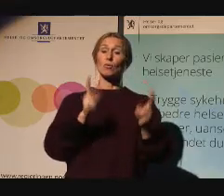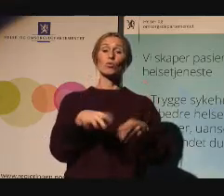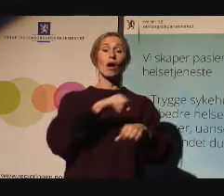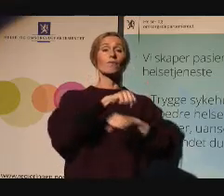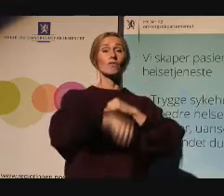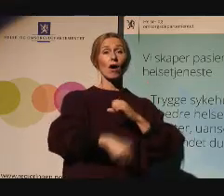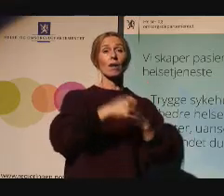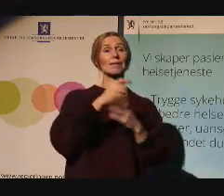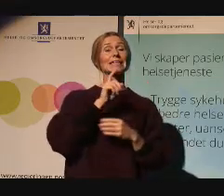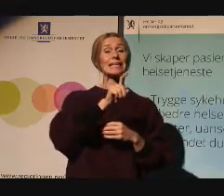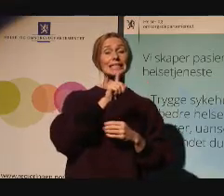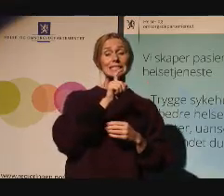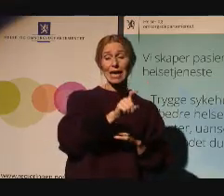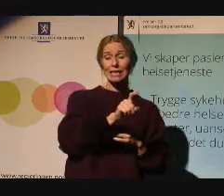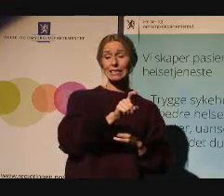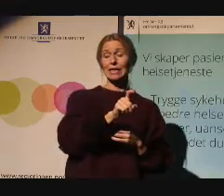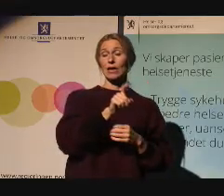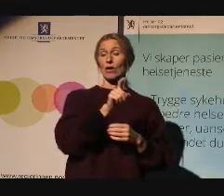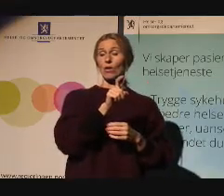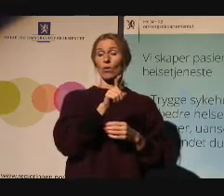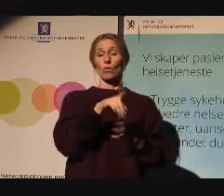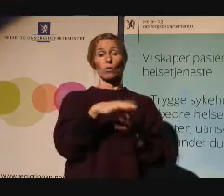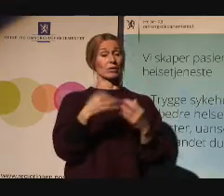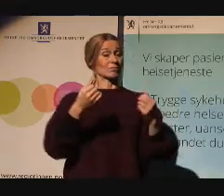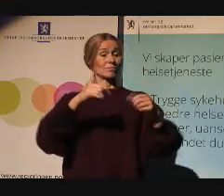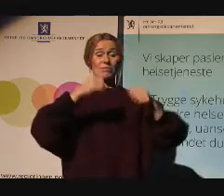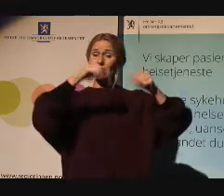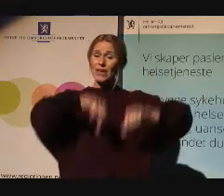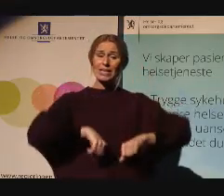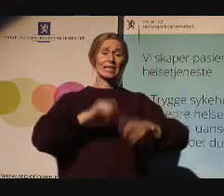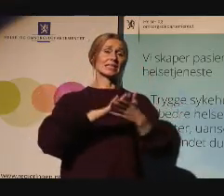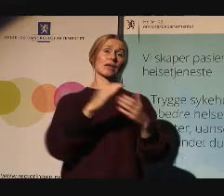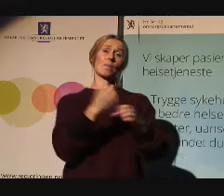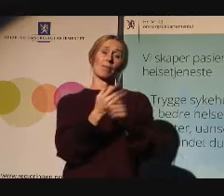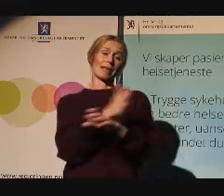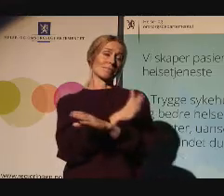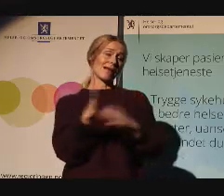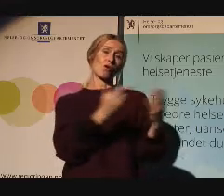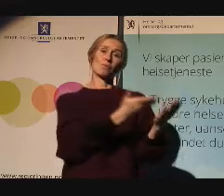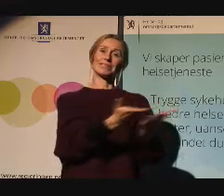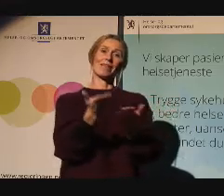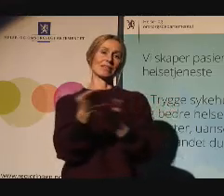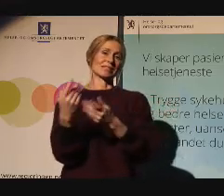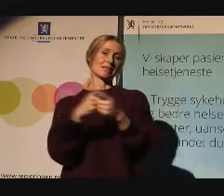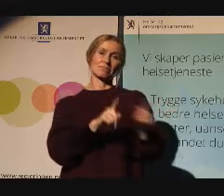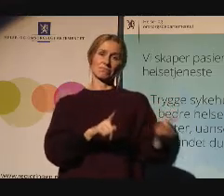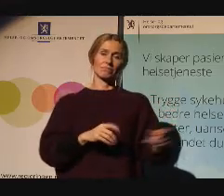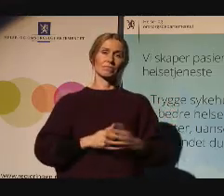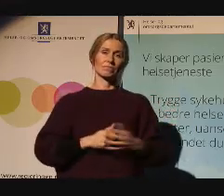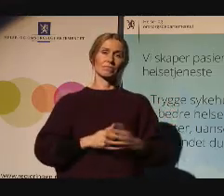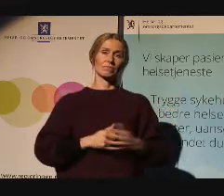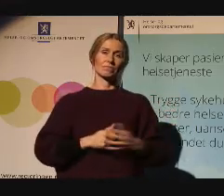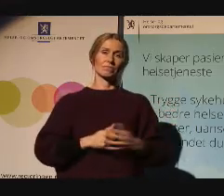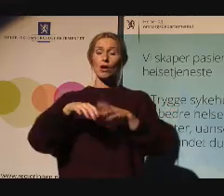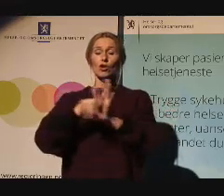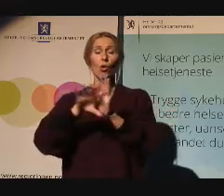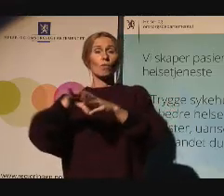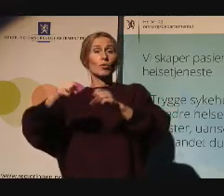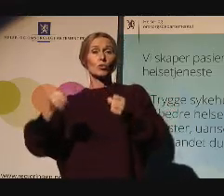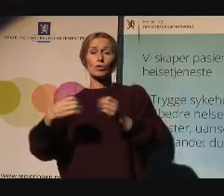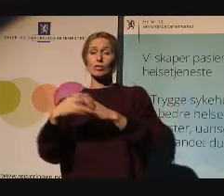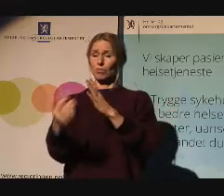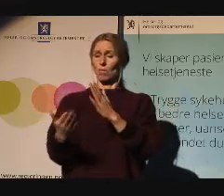kritisert, og det har blitt, som jeg var inne på, svikt i samarbeidet mellom tjenestene. De lovbruddene som avdekket,